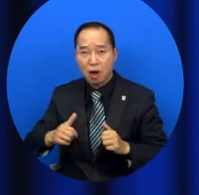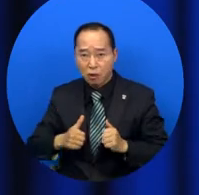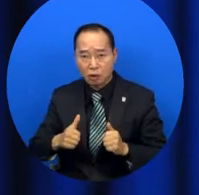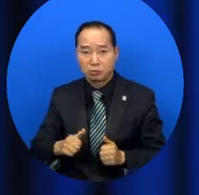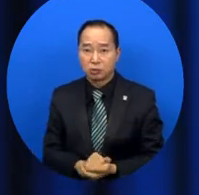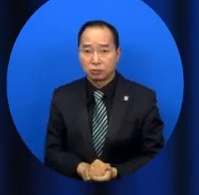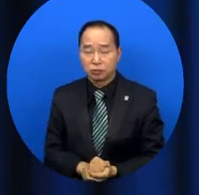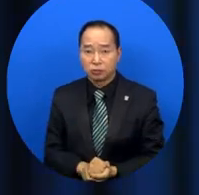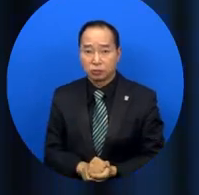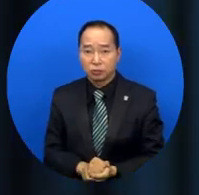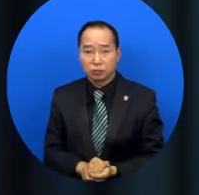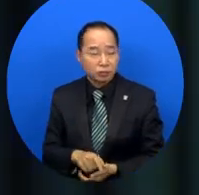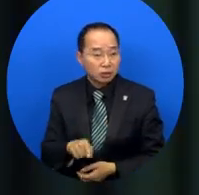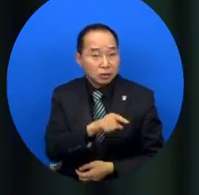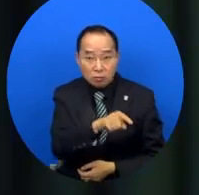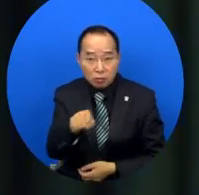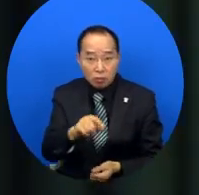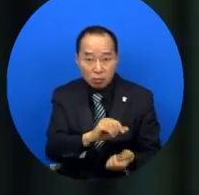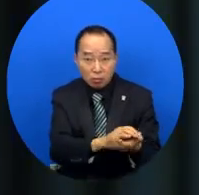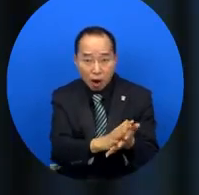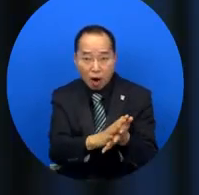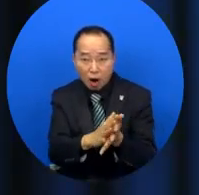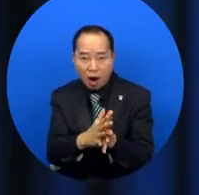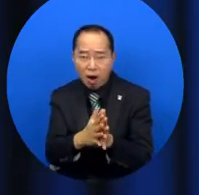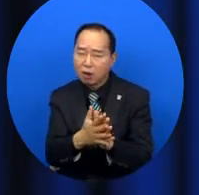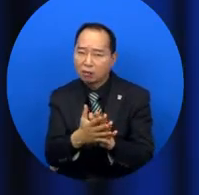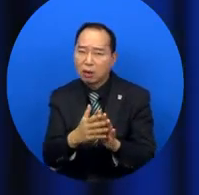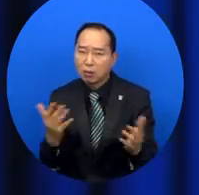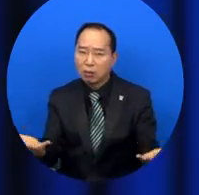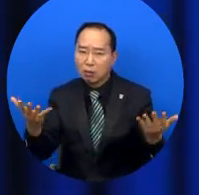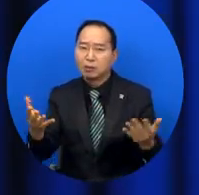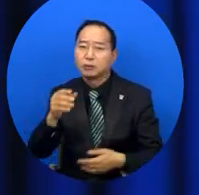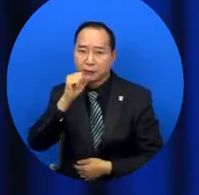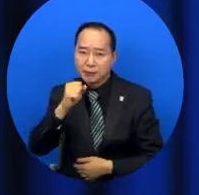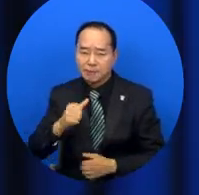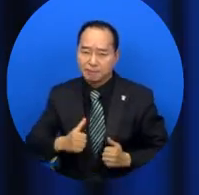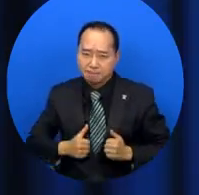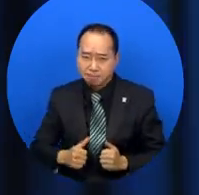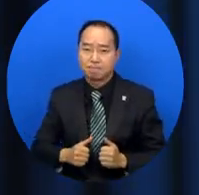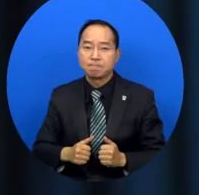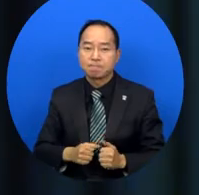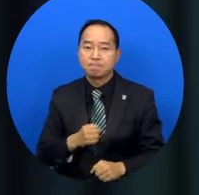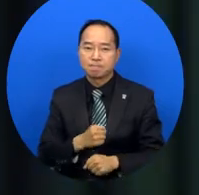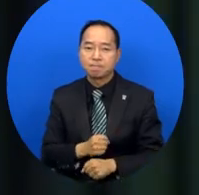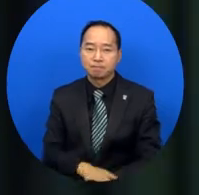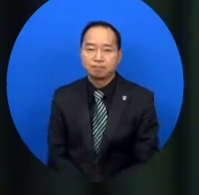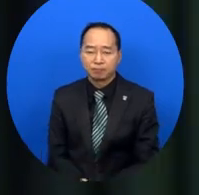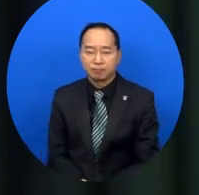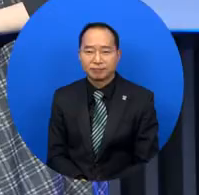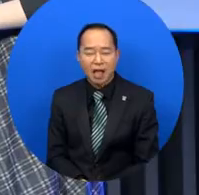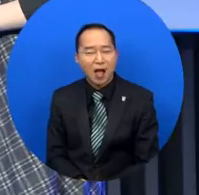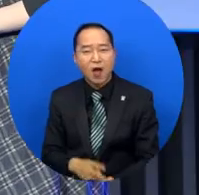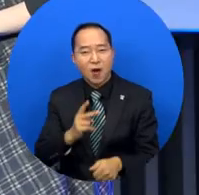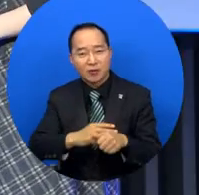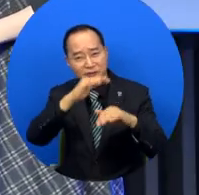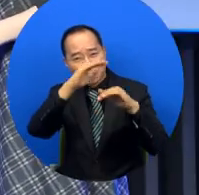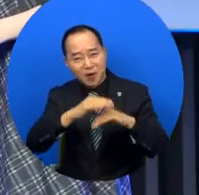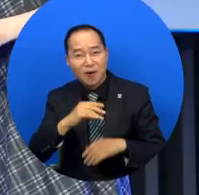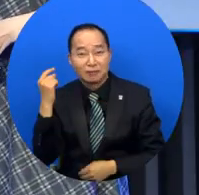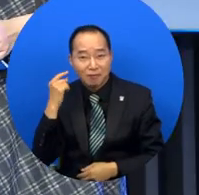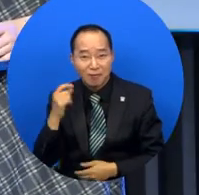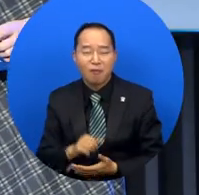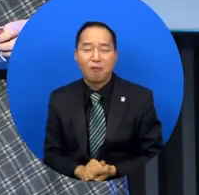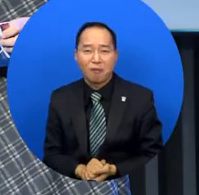하고 있어요. 그래서 좀 정말 조금 변화가 와봤으면 좋겠다 이런 마음으로 열심히 하고 있습니다. 네, 오늘 교수님